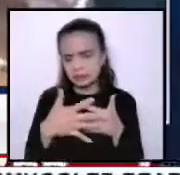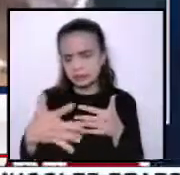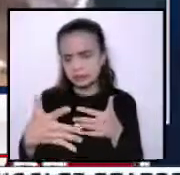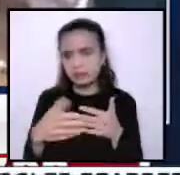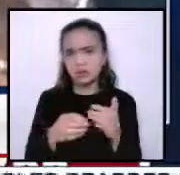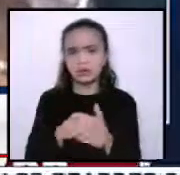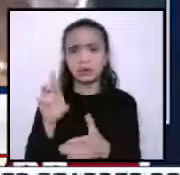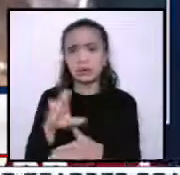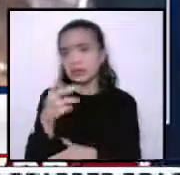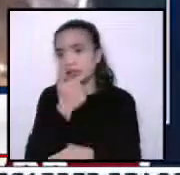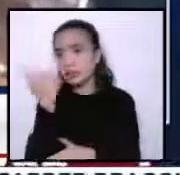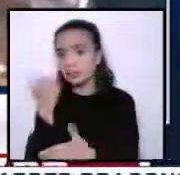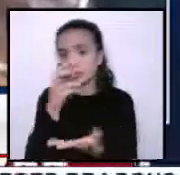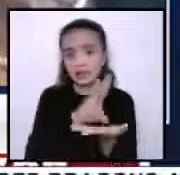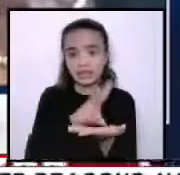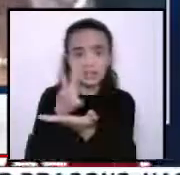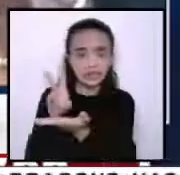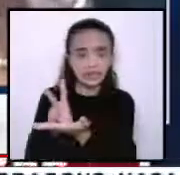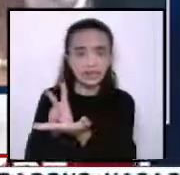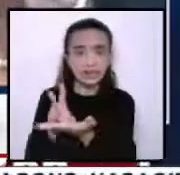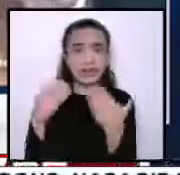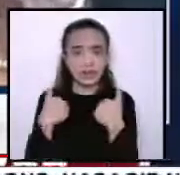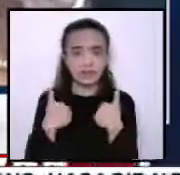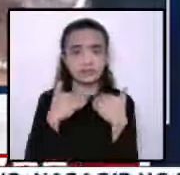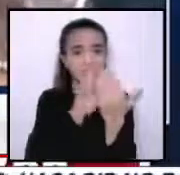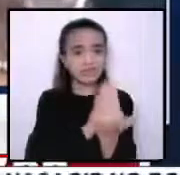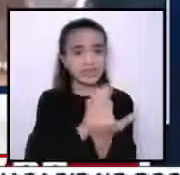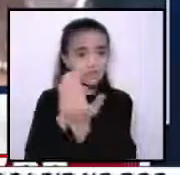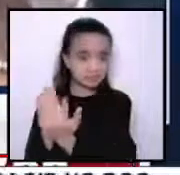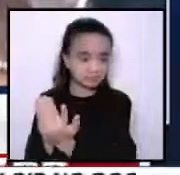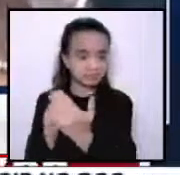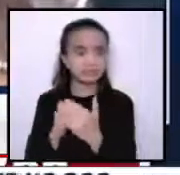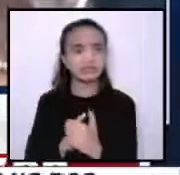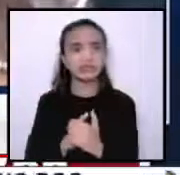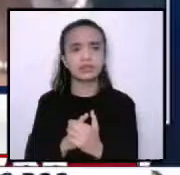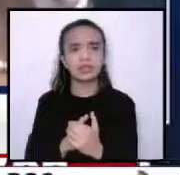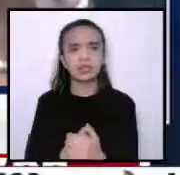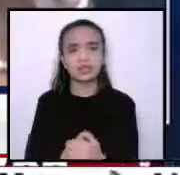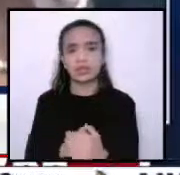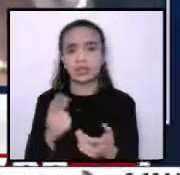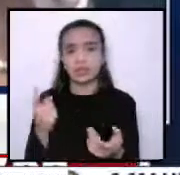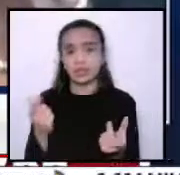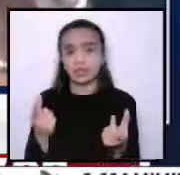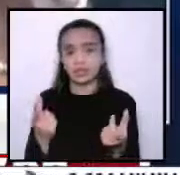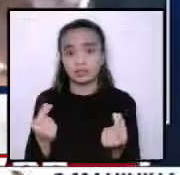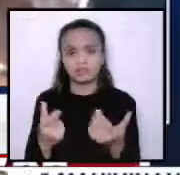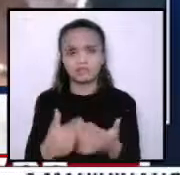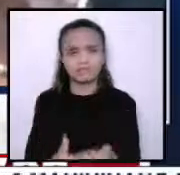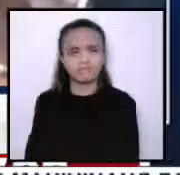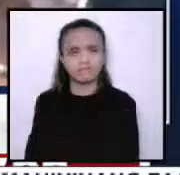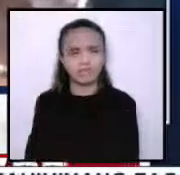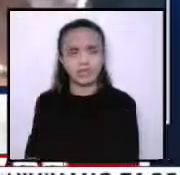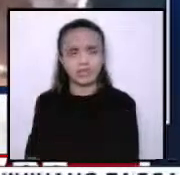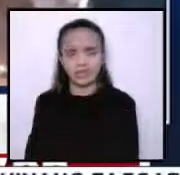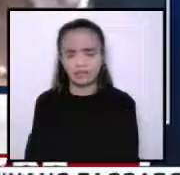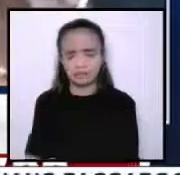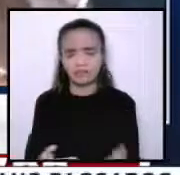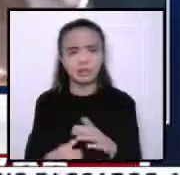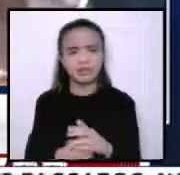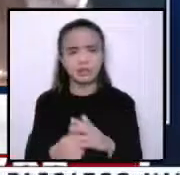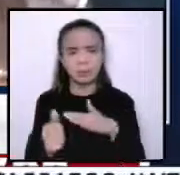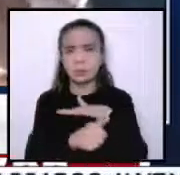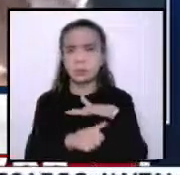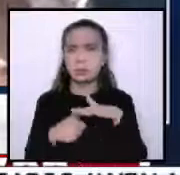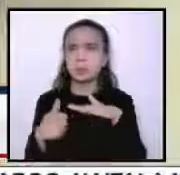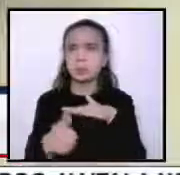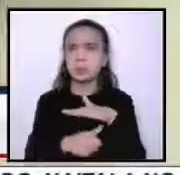areas, mag-face-to-face na. Matagal nang nakakulong yung ating mga paslit, no? 5 to 11. Gusto